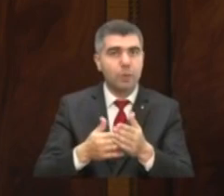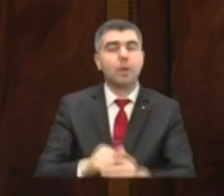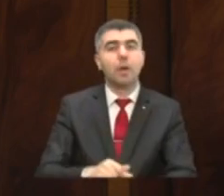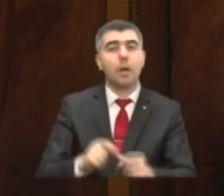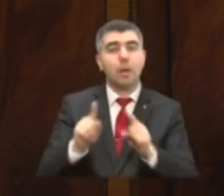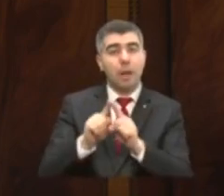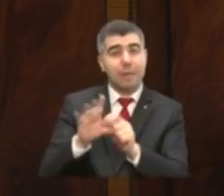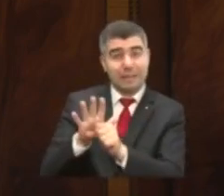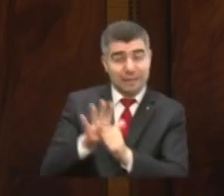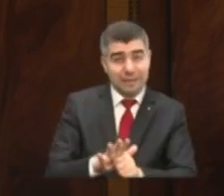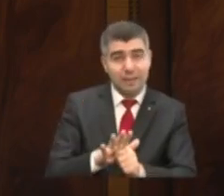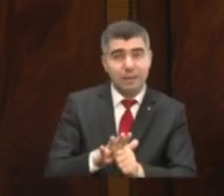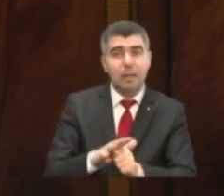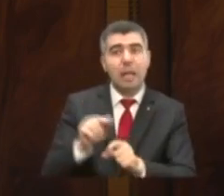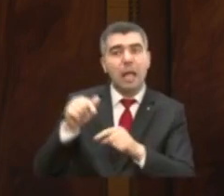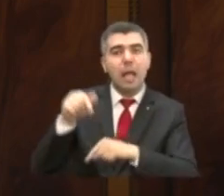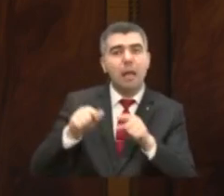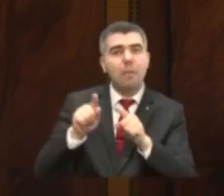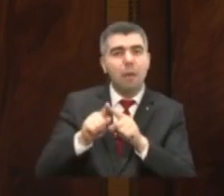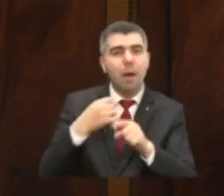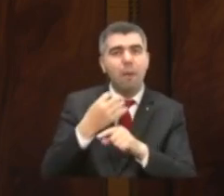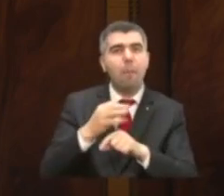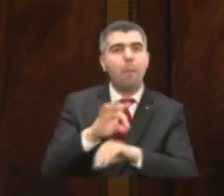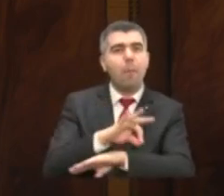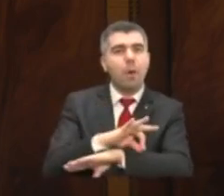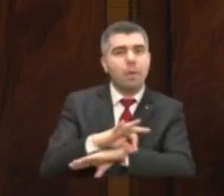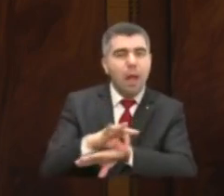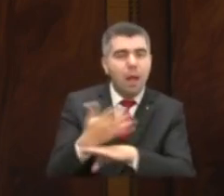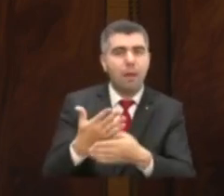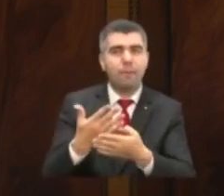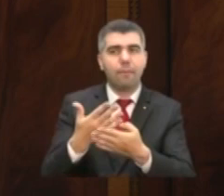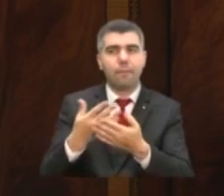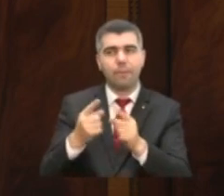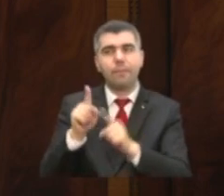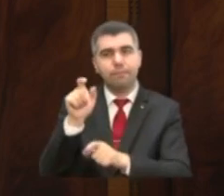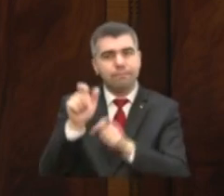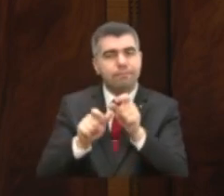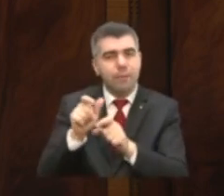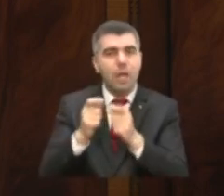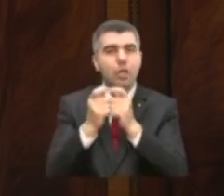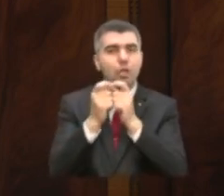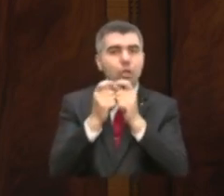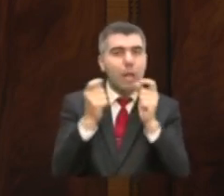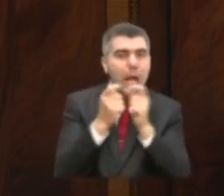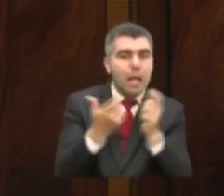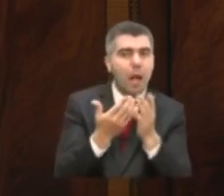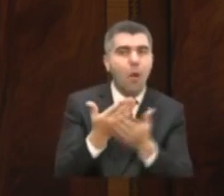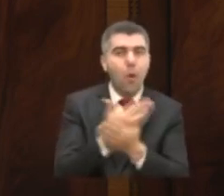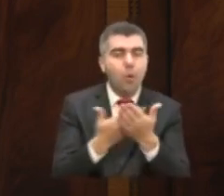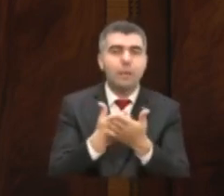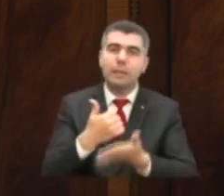فقط الهشة، ولكن حتى الطبقة المتوسطة الدنيا، ولكن أيضا حتى المقاولات الصغيرة والمتوسطة.